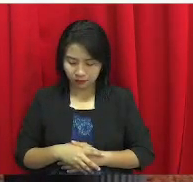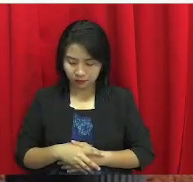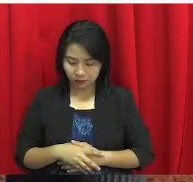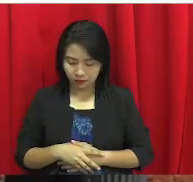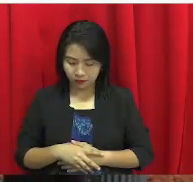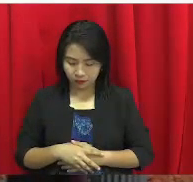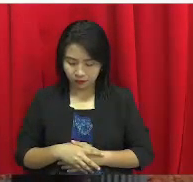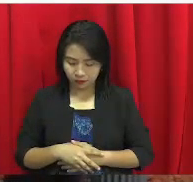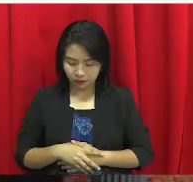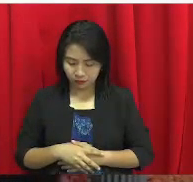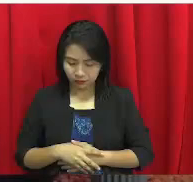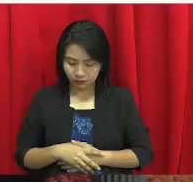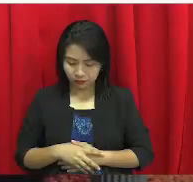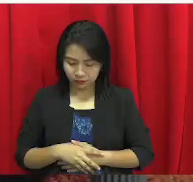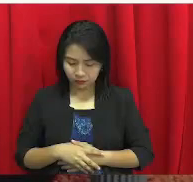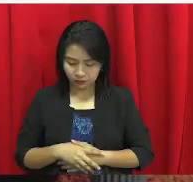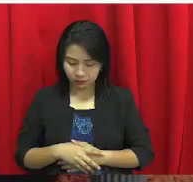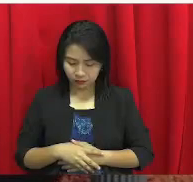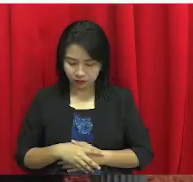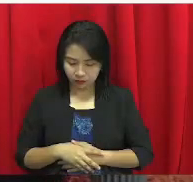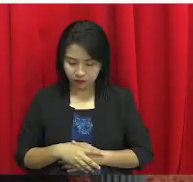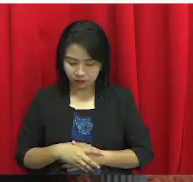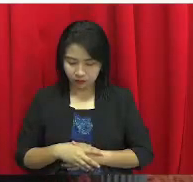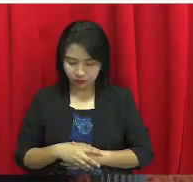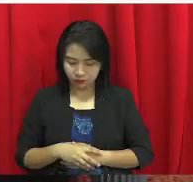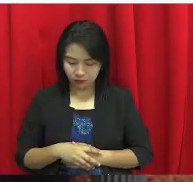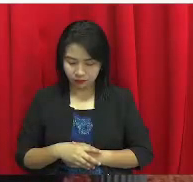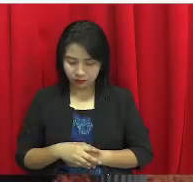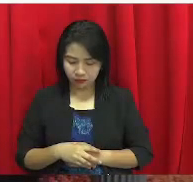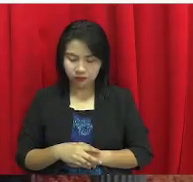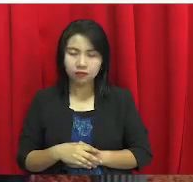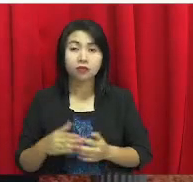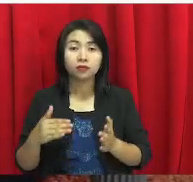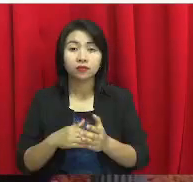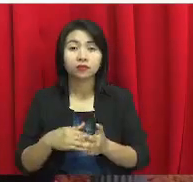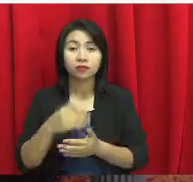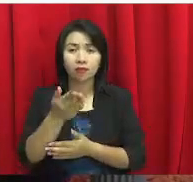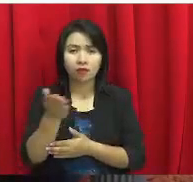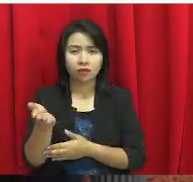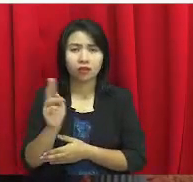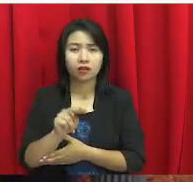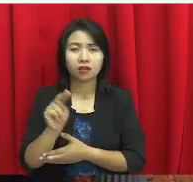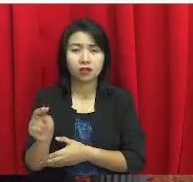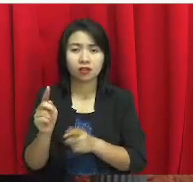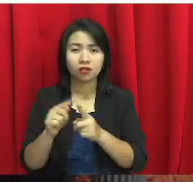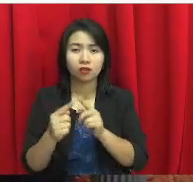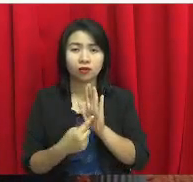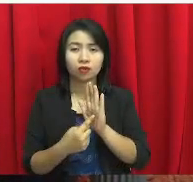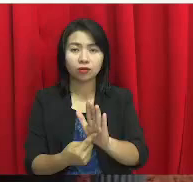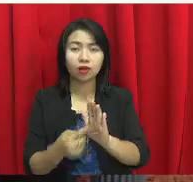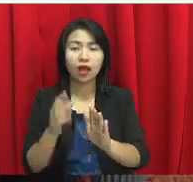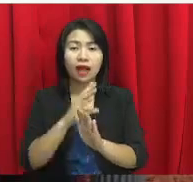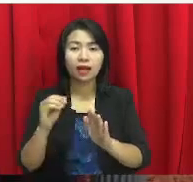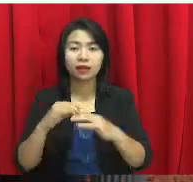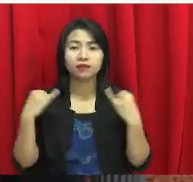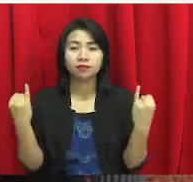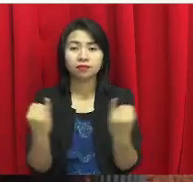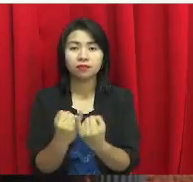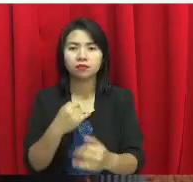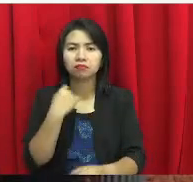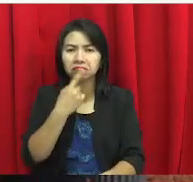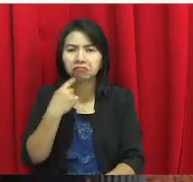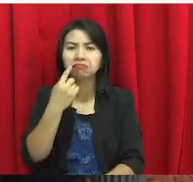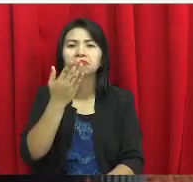doon. Lalo na sa atin, bilang isang Kristiyano, di ba? Maganda yun. Magpakilala ka kung sino ka. At ang maganda nito,